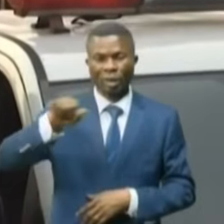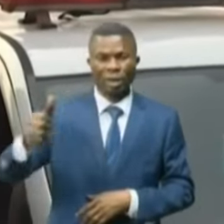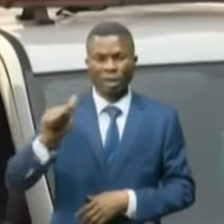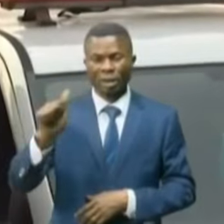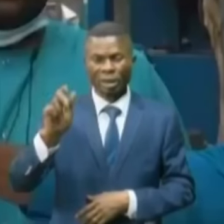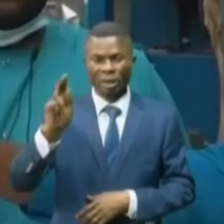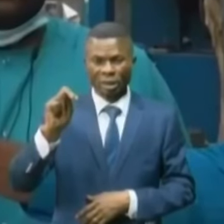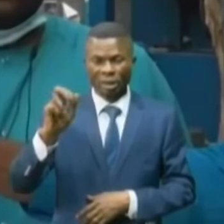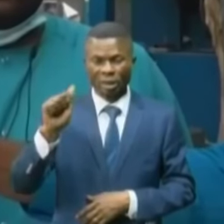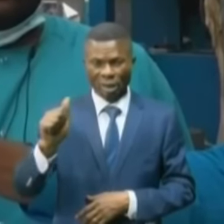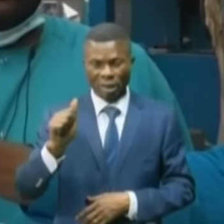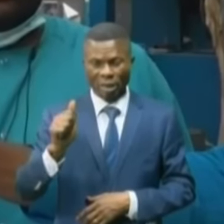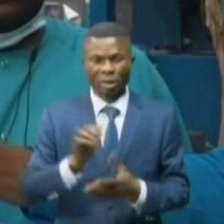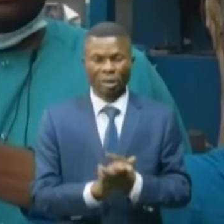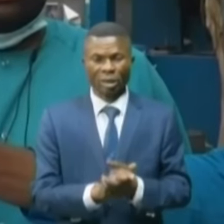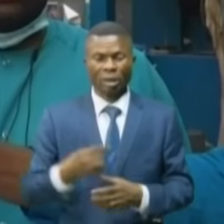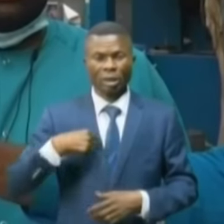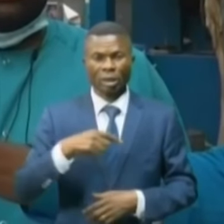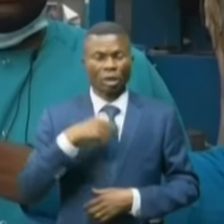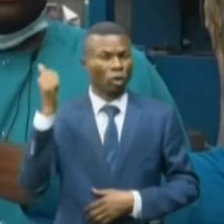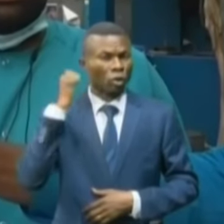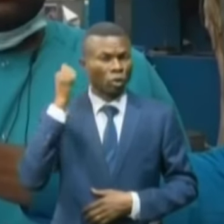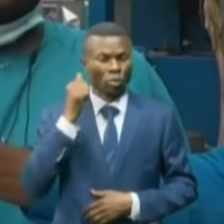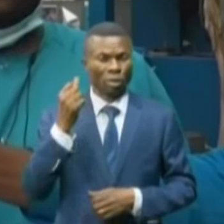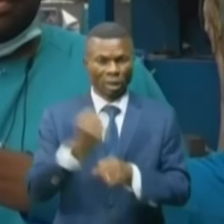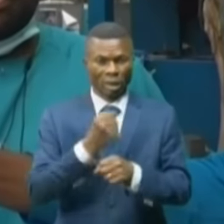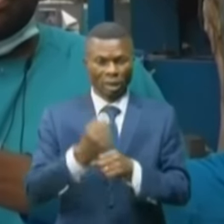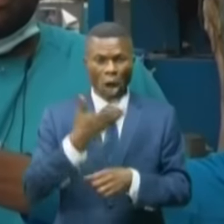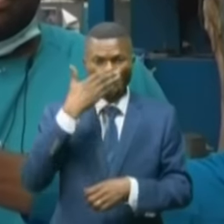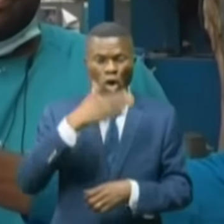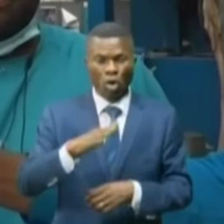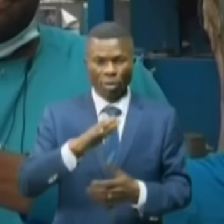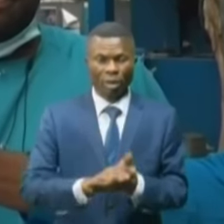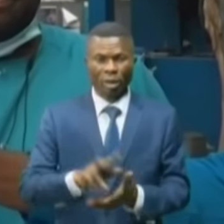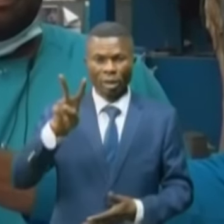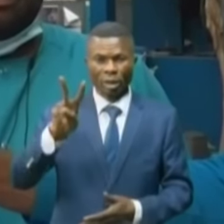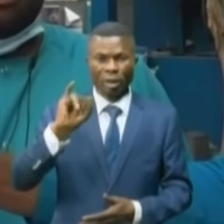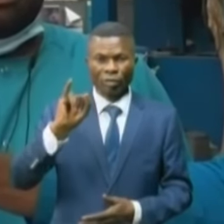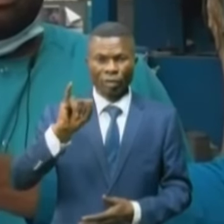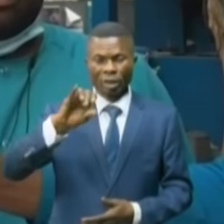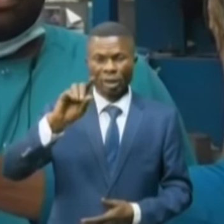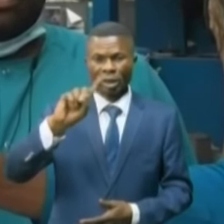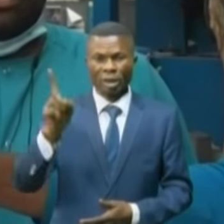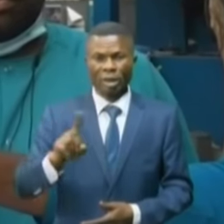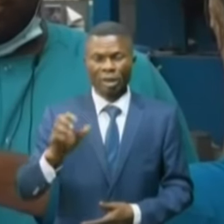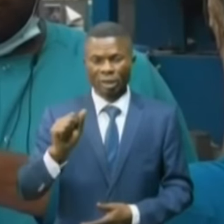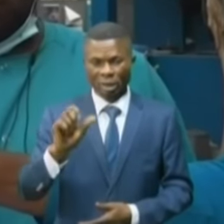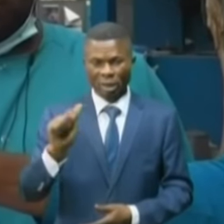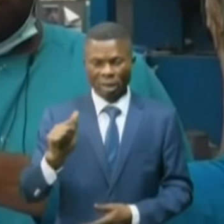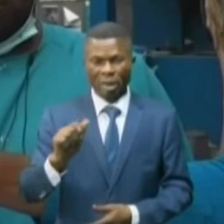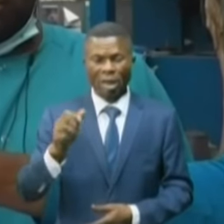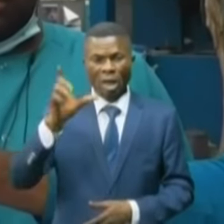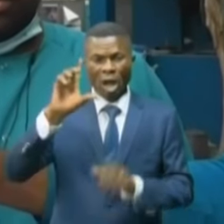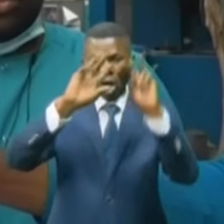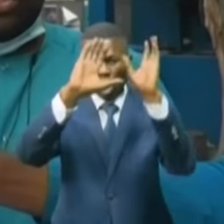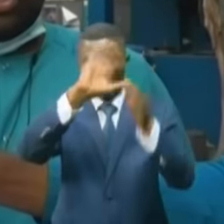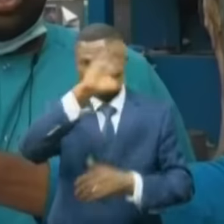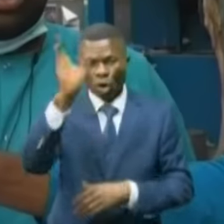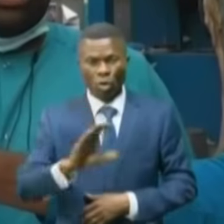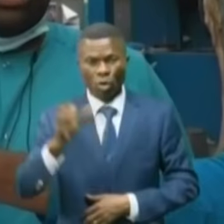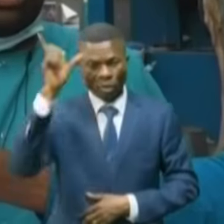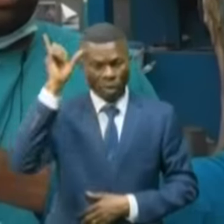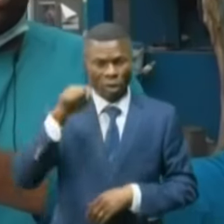cette tragédie. Nous sommes les médecins traitants au centre de santé de référence Vijana à Lingwala. Aujourd'hui, sur